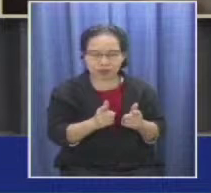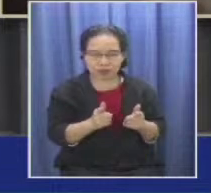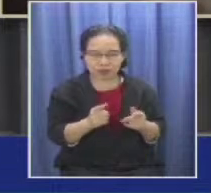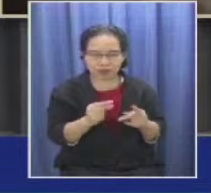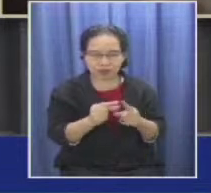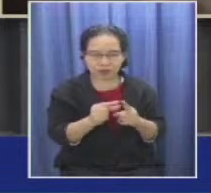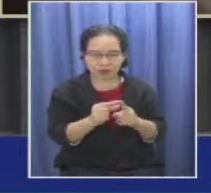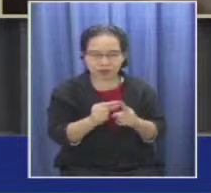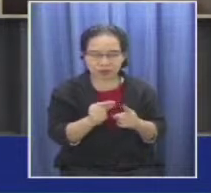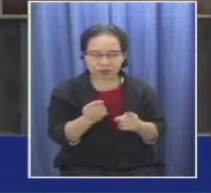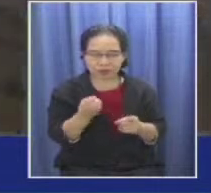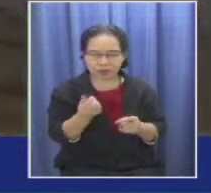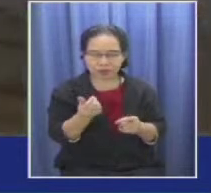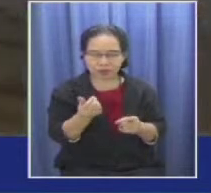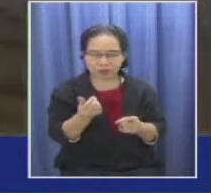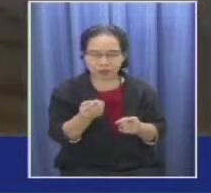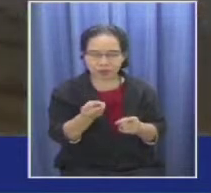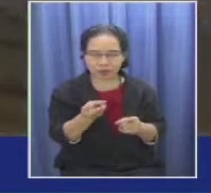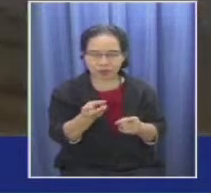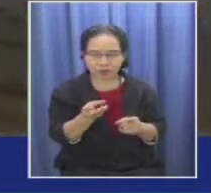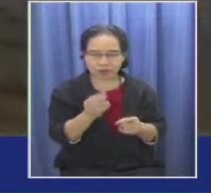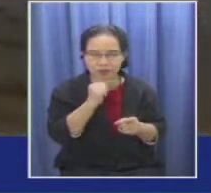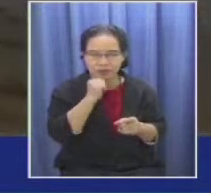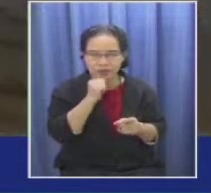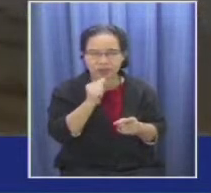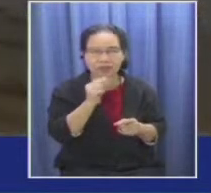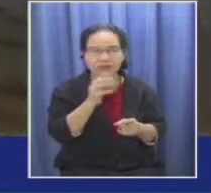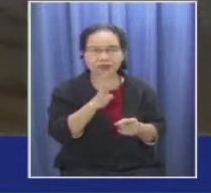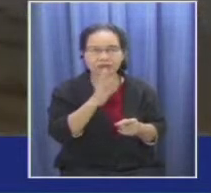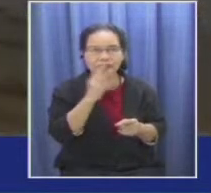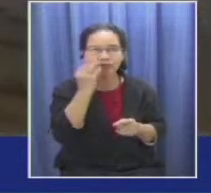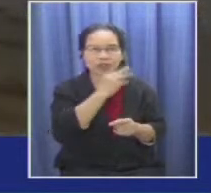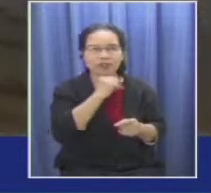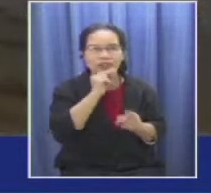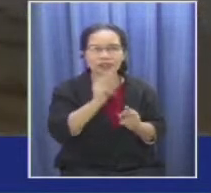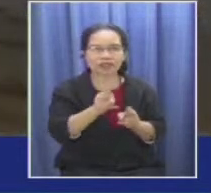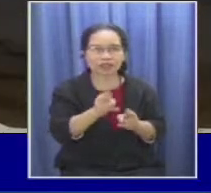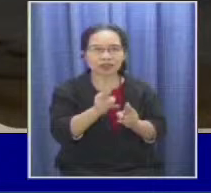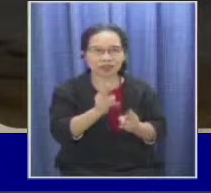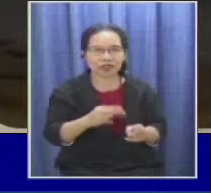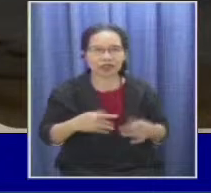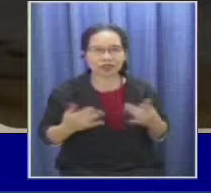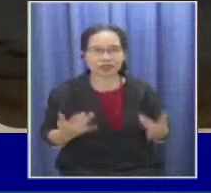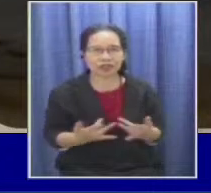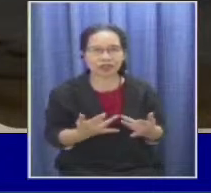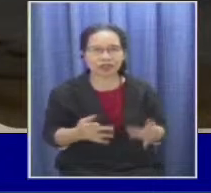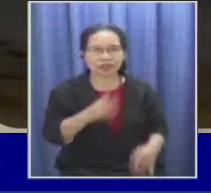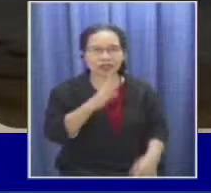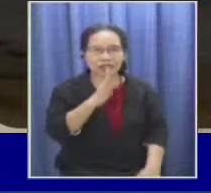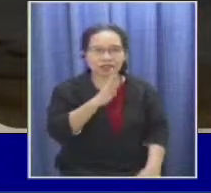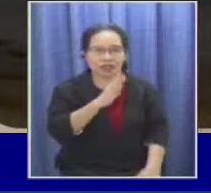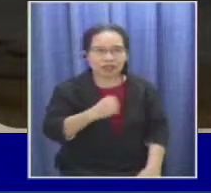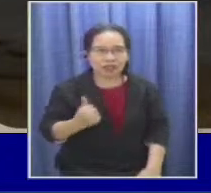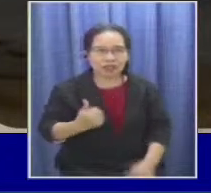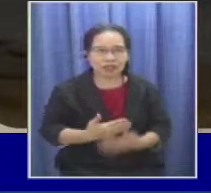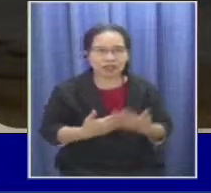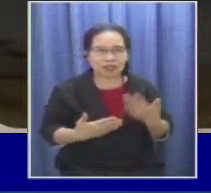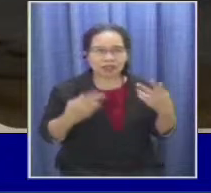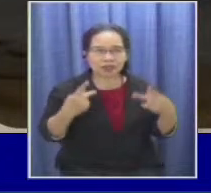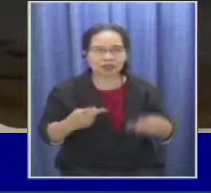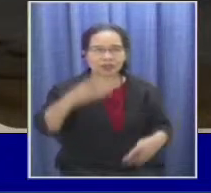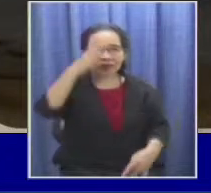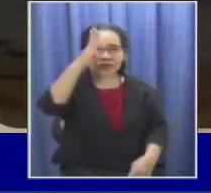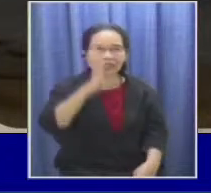ne tententene wobɛka asɛm kora no ayɛ ne tententene Twerɛ Kronkron no sɛ Onyankopɔn wɔ soro na wo no wɔ asase so nti